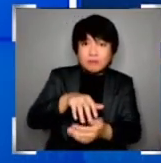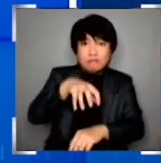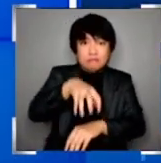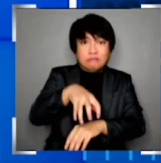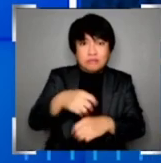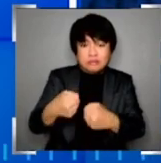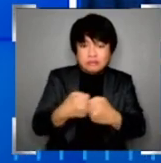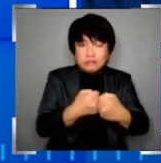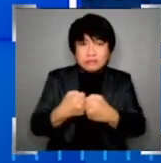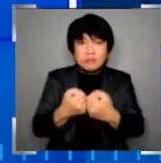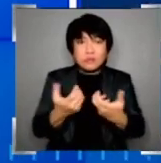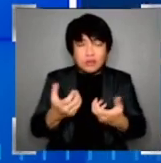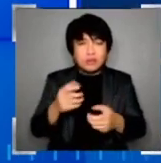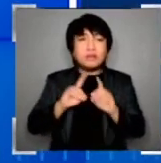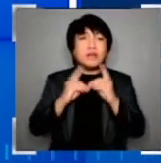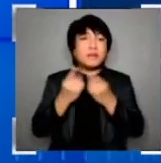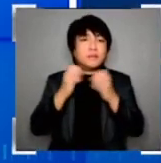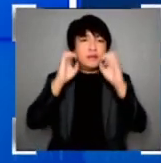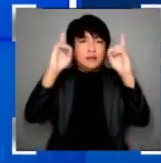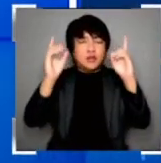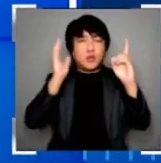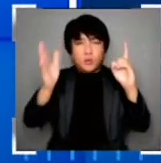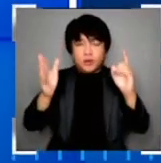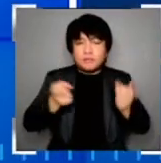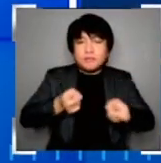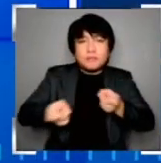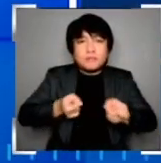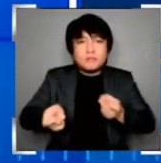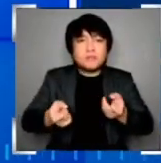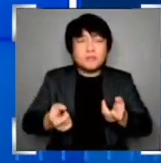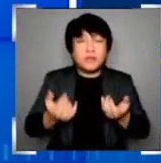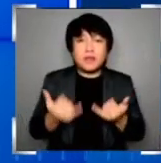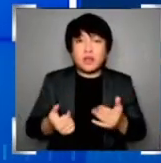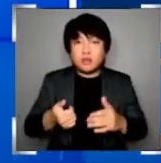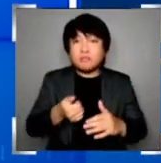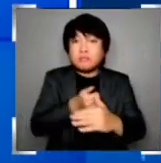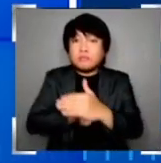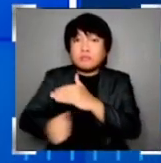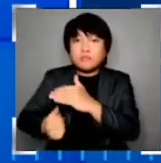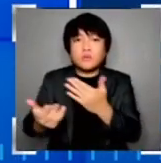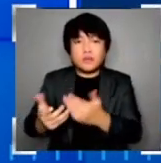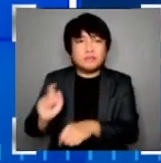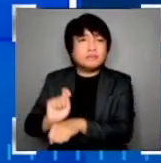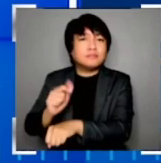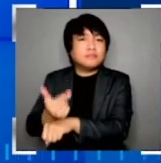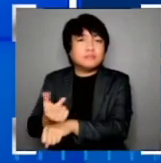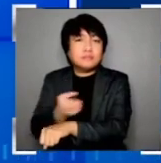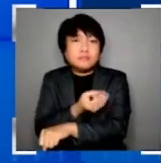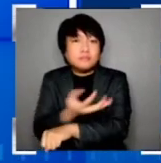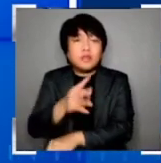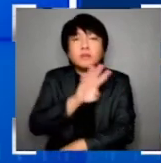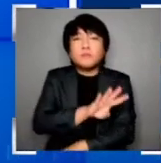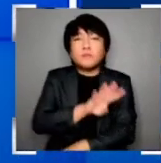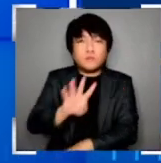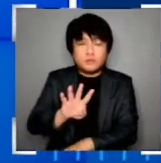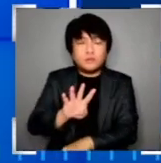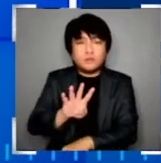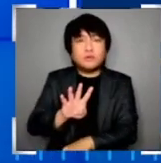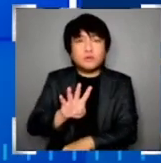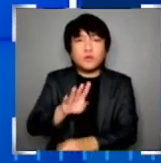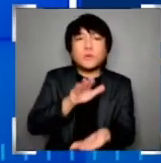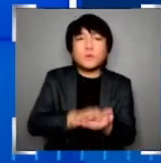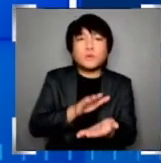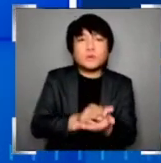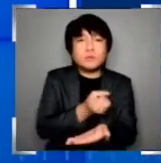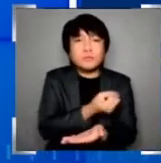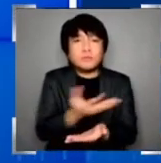noong August 4, nasa ilalim na ng Taguig-Pateros Division ang 14 na paaralan sa EMBO areas ng mga barangay